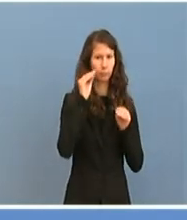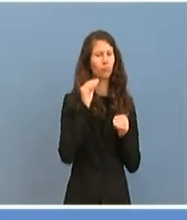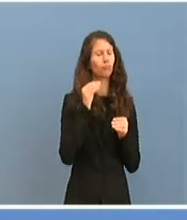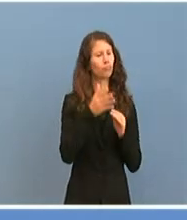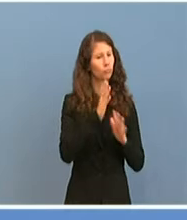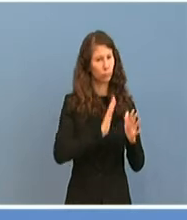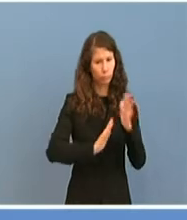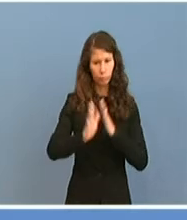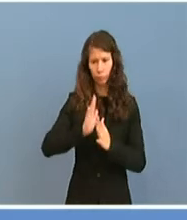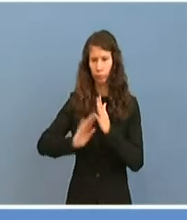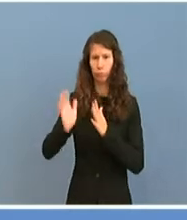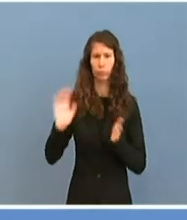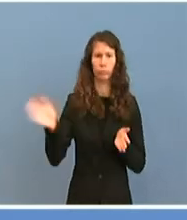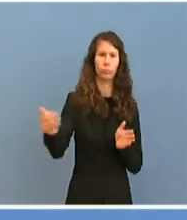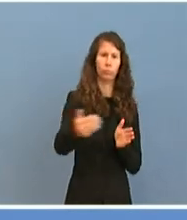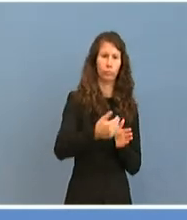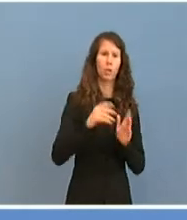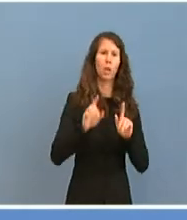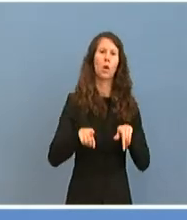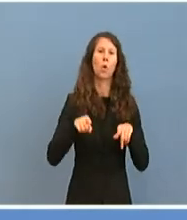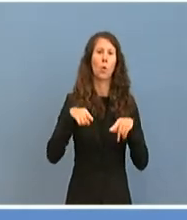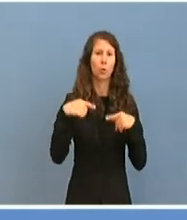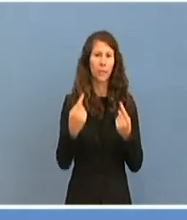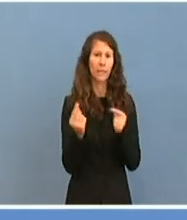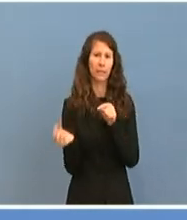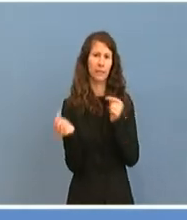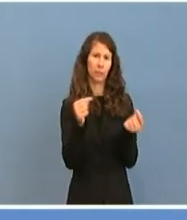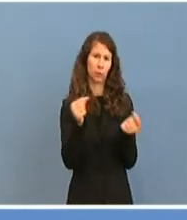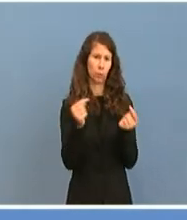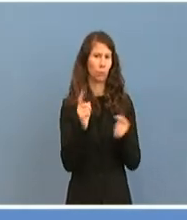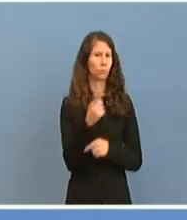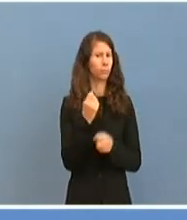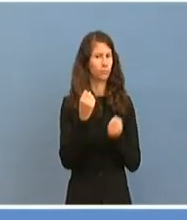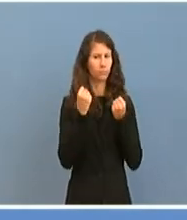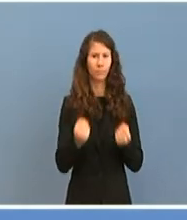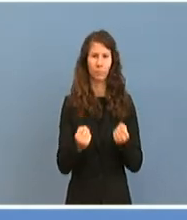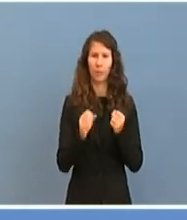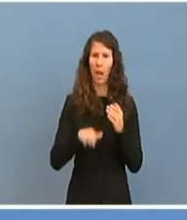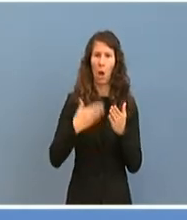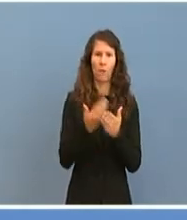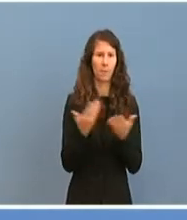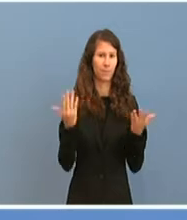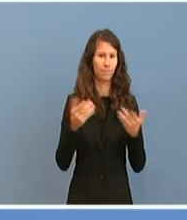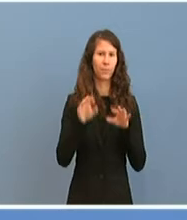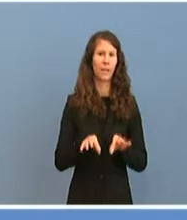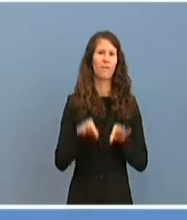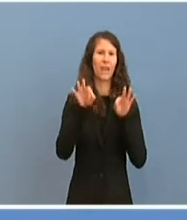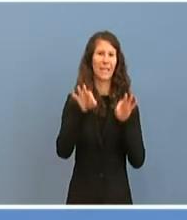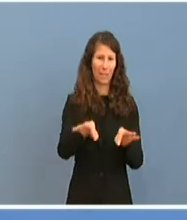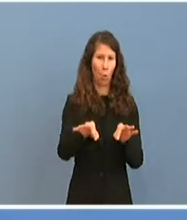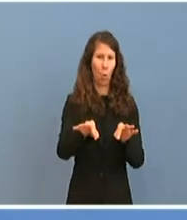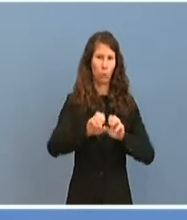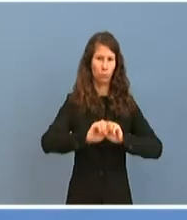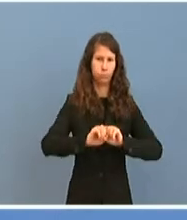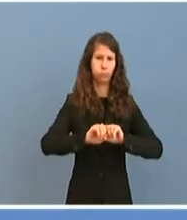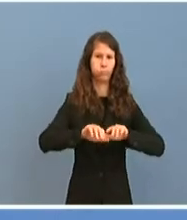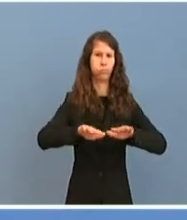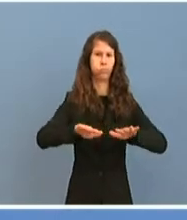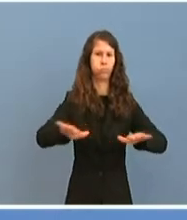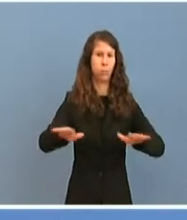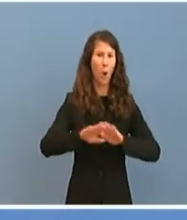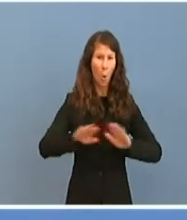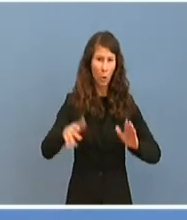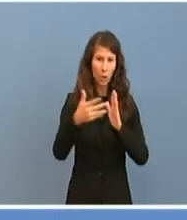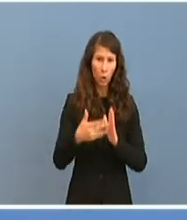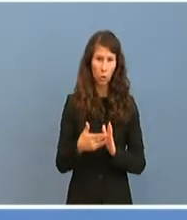haben, was im Sinne unserer Hauptaufgabe, nämlich dieses Infektionsgeschehen nicht außer Kontrolle geraten